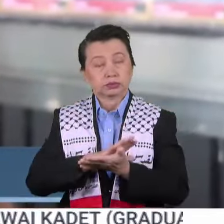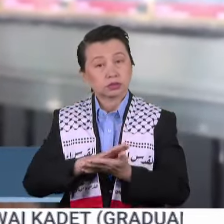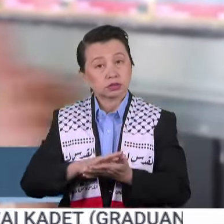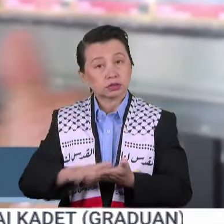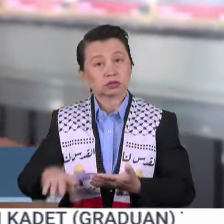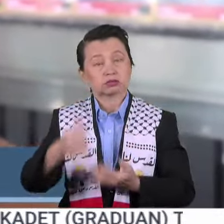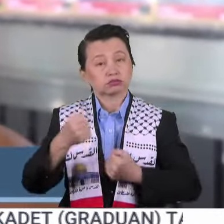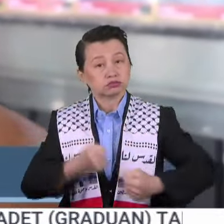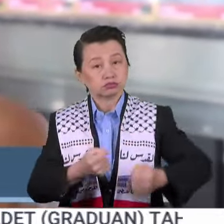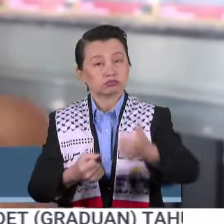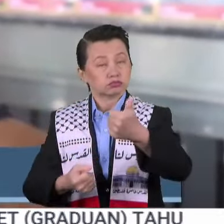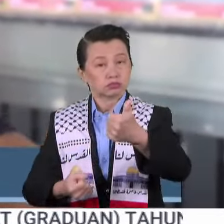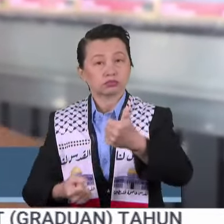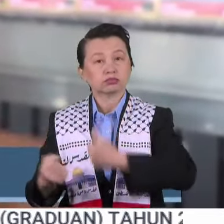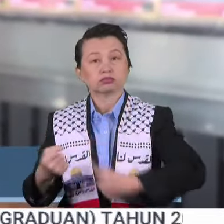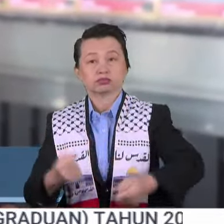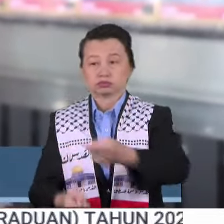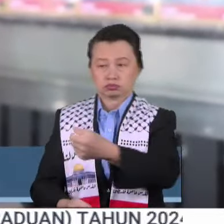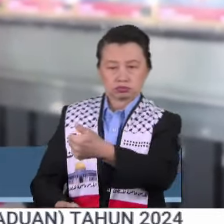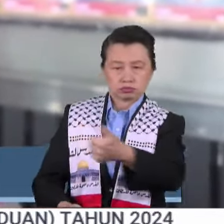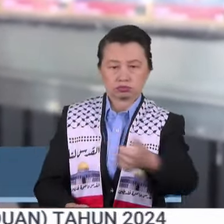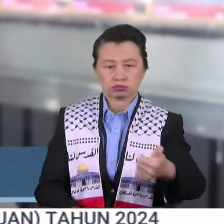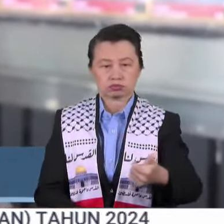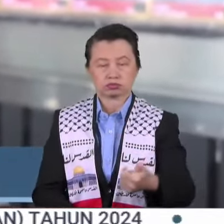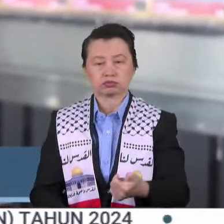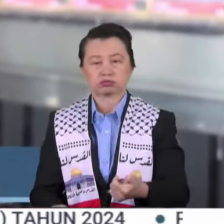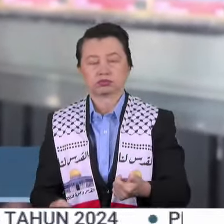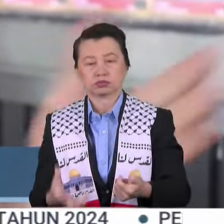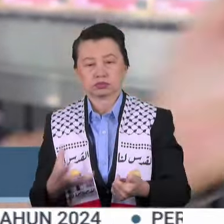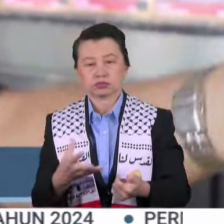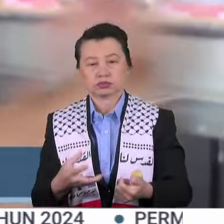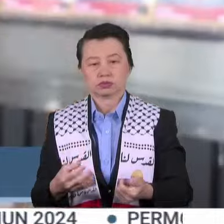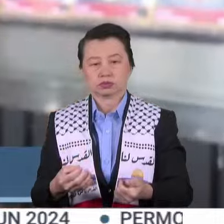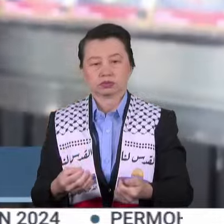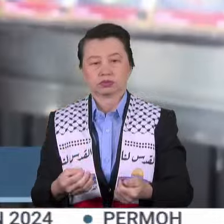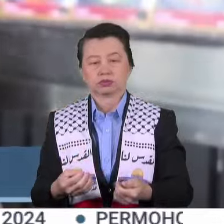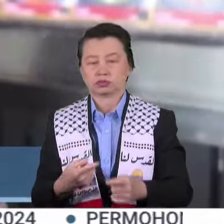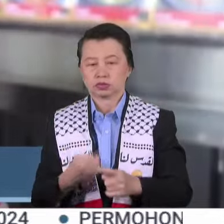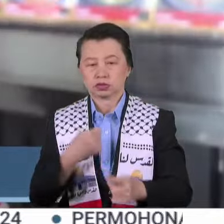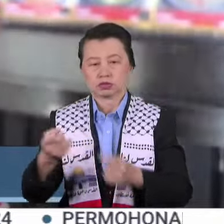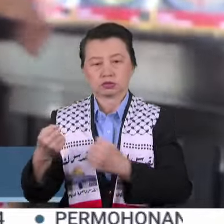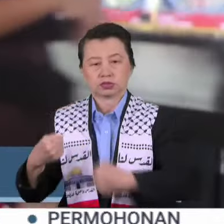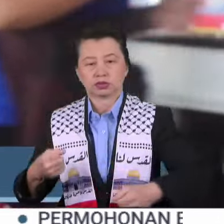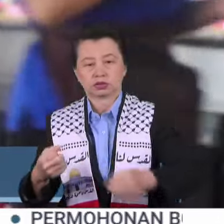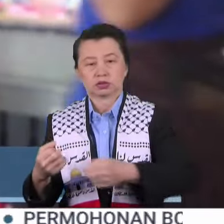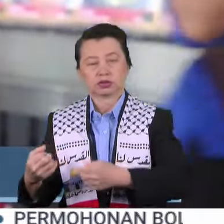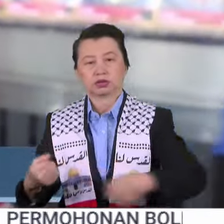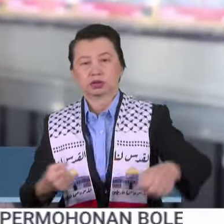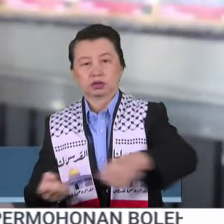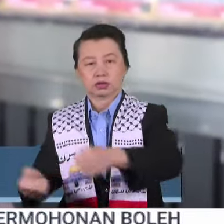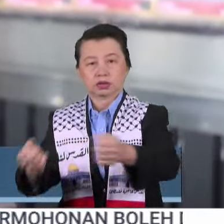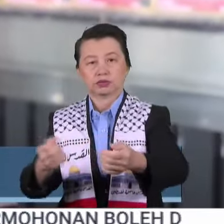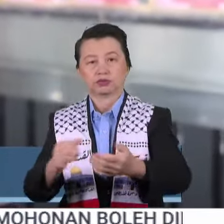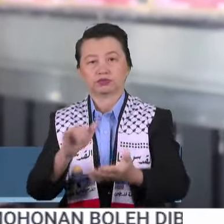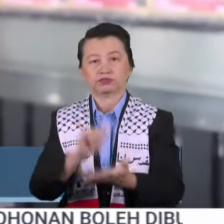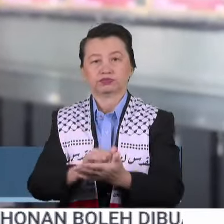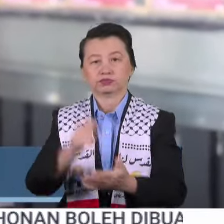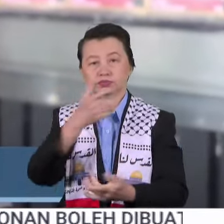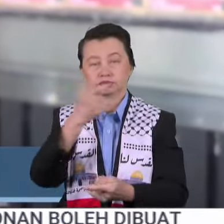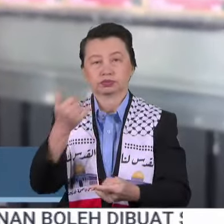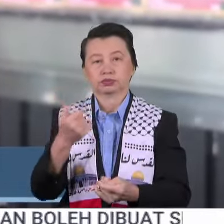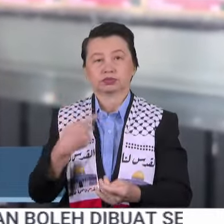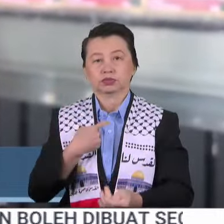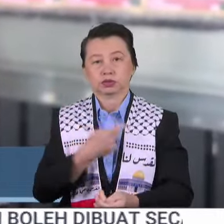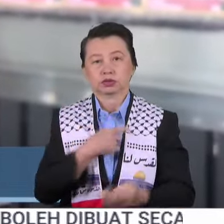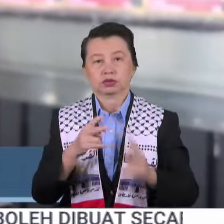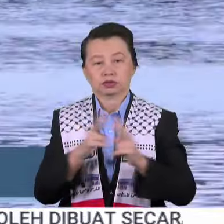the floating where they trap the this rubbish flowing the river. So that's why